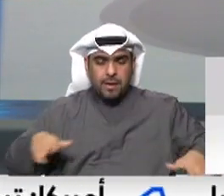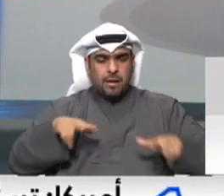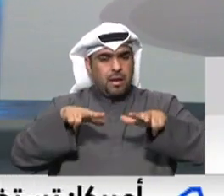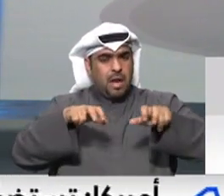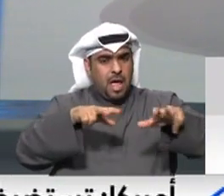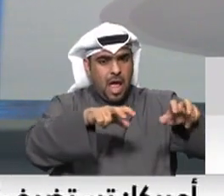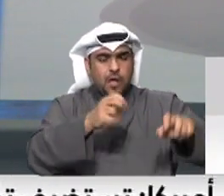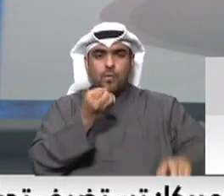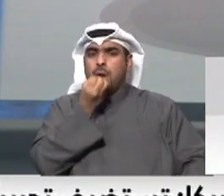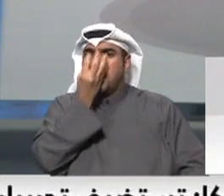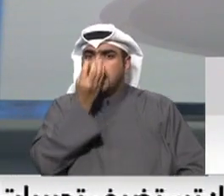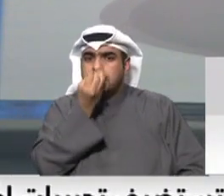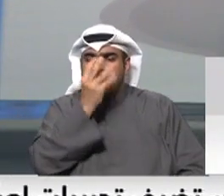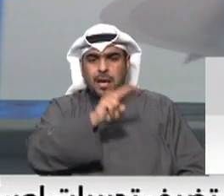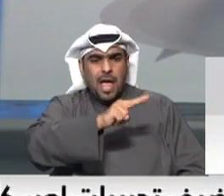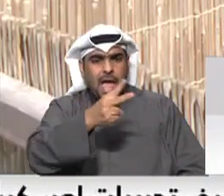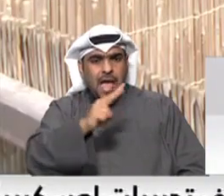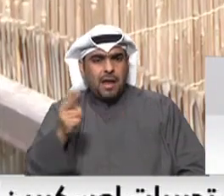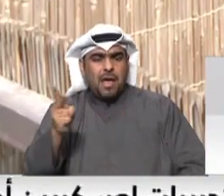تقوم بها